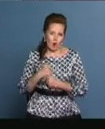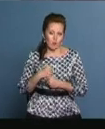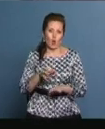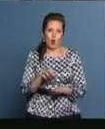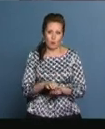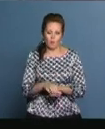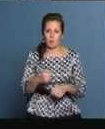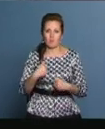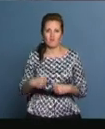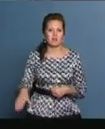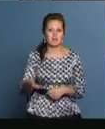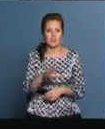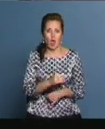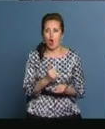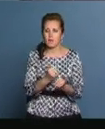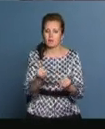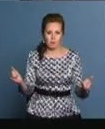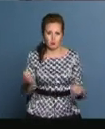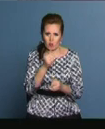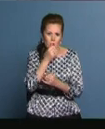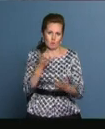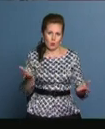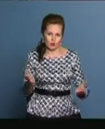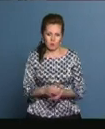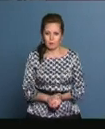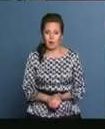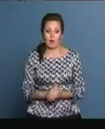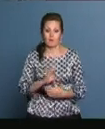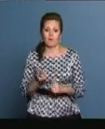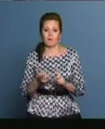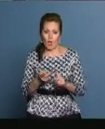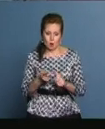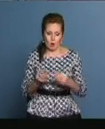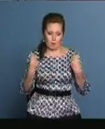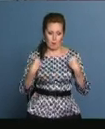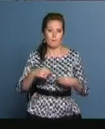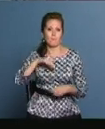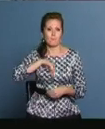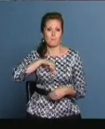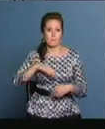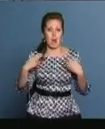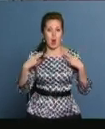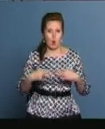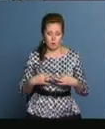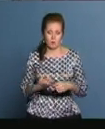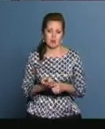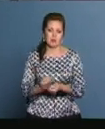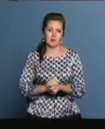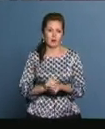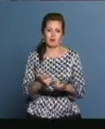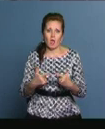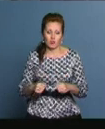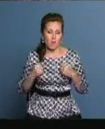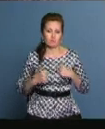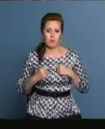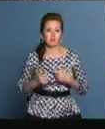мы обеспечить всех желающих, конечно, не можем. Второе – это нательное белье бездомных, потому что стирать им негде, помыться